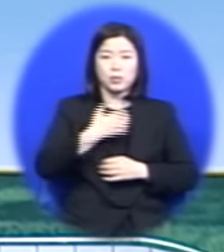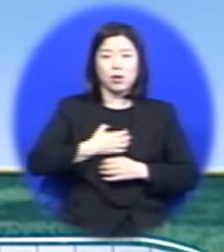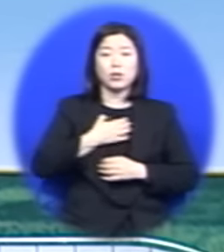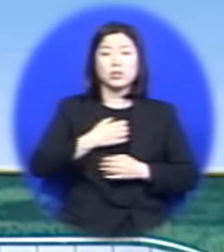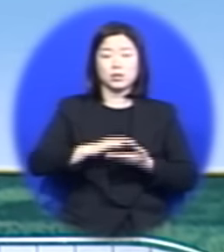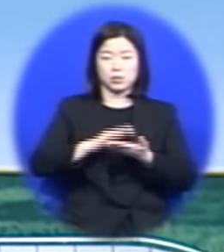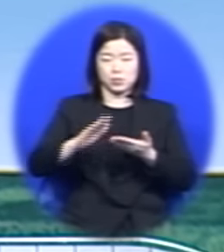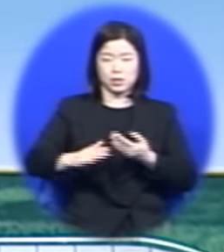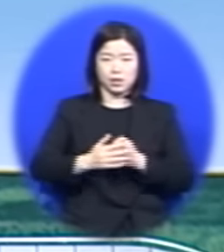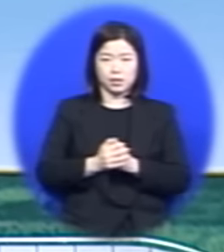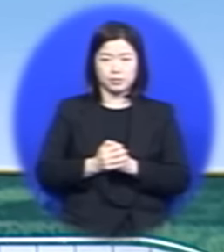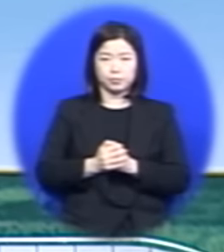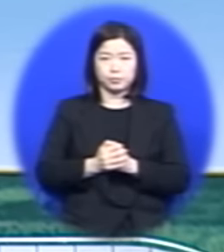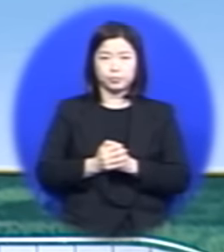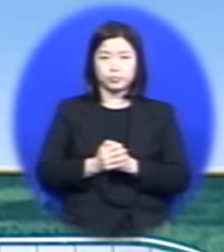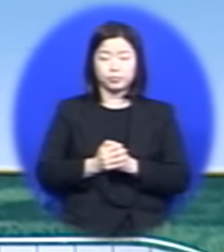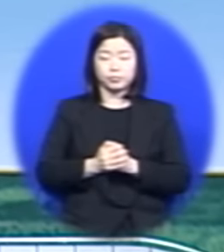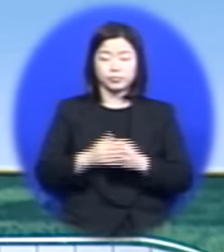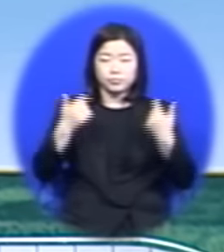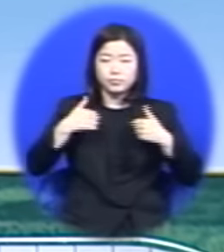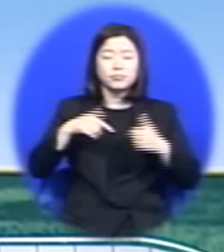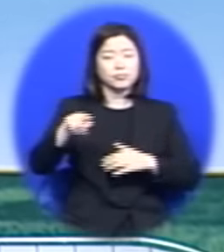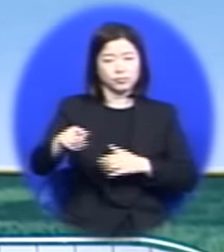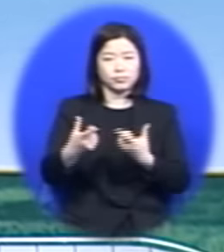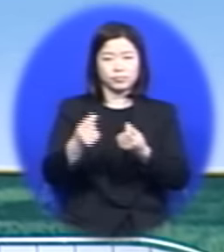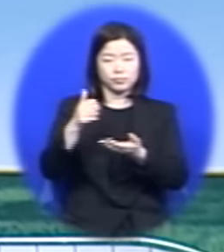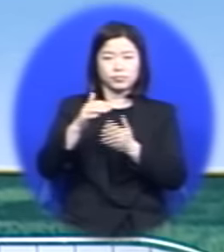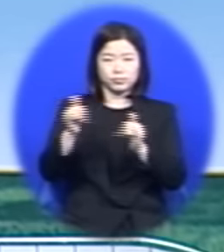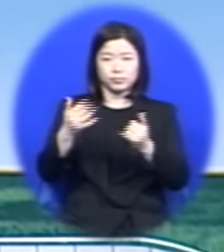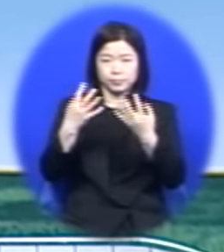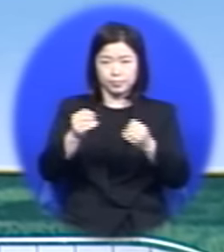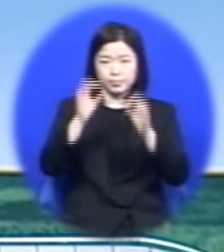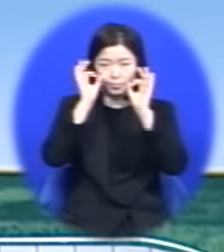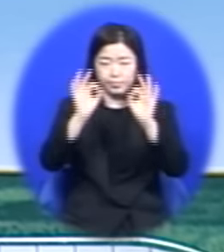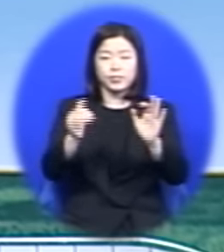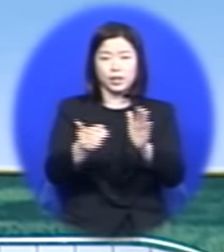걱정입니다. 늘 그런 분들을 많이 봤거든요.